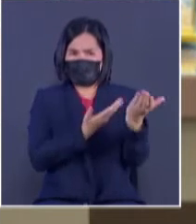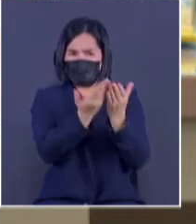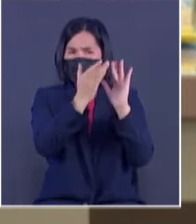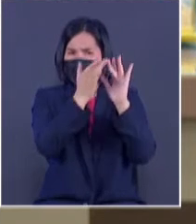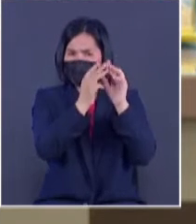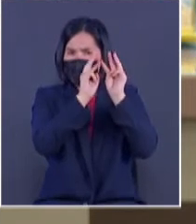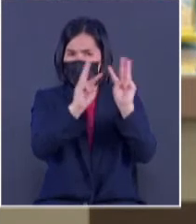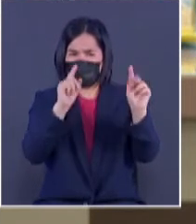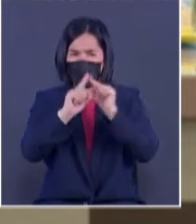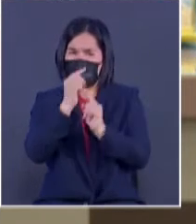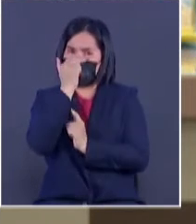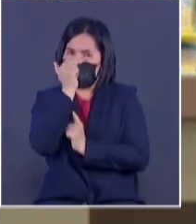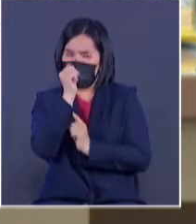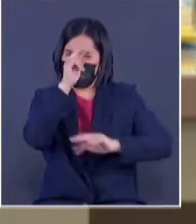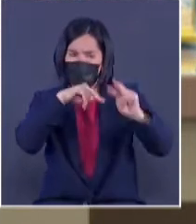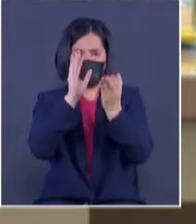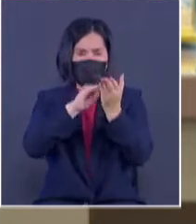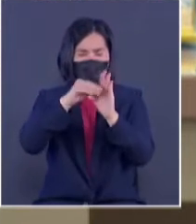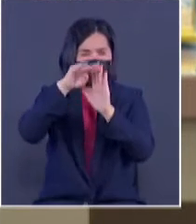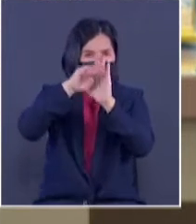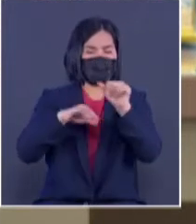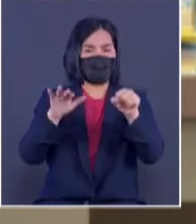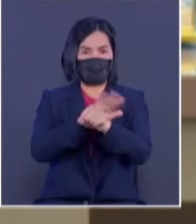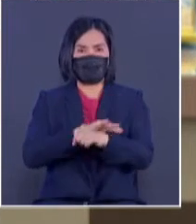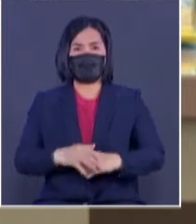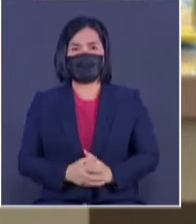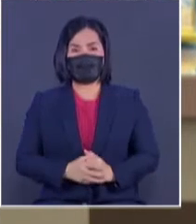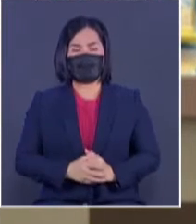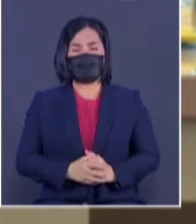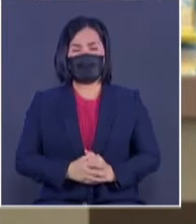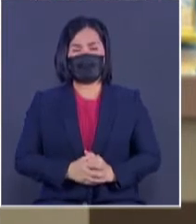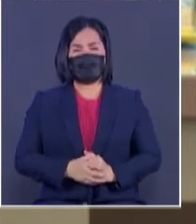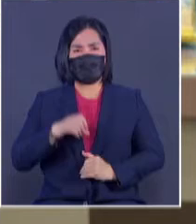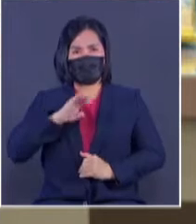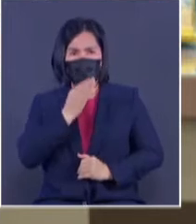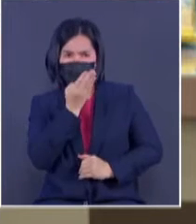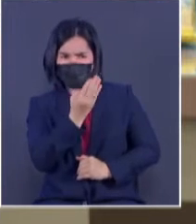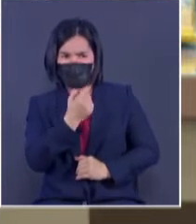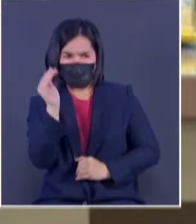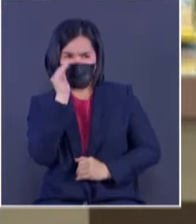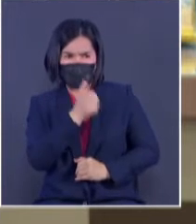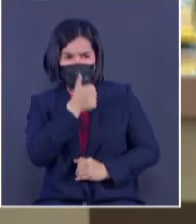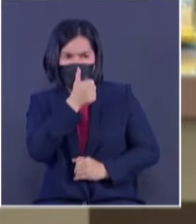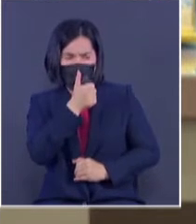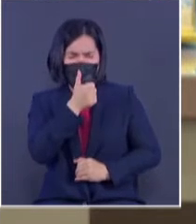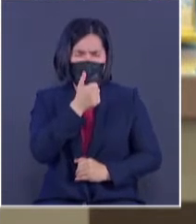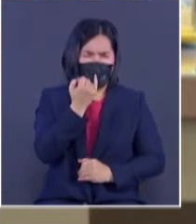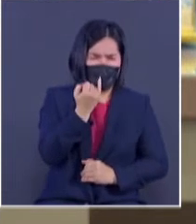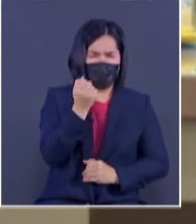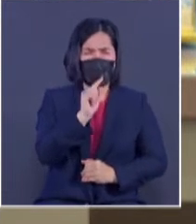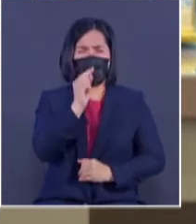สอบให้แน่ชัดก่อนนะครับว่าบริษัทมันมั่นคงขนาดไหนอย่างไรนะครับเพราะช่ว